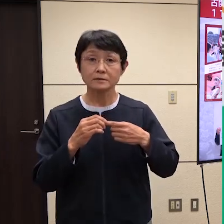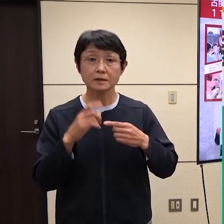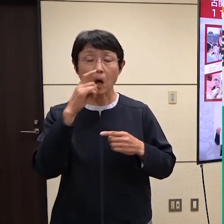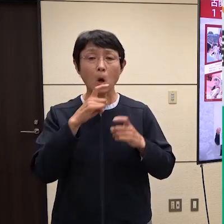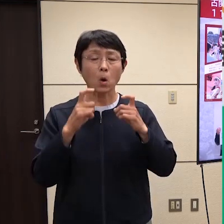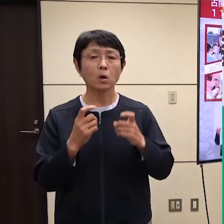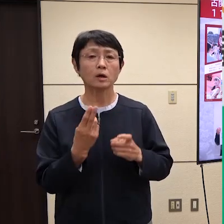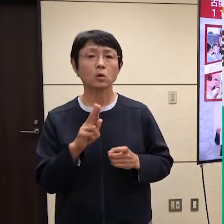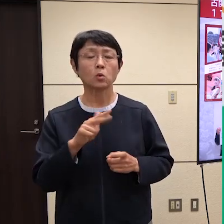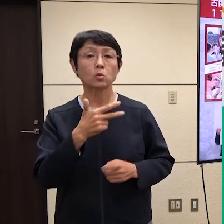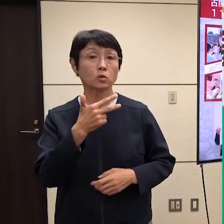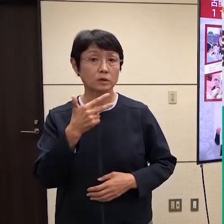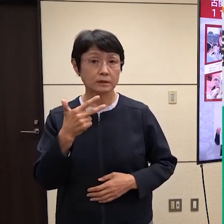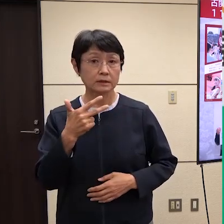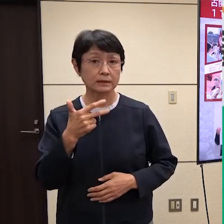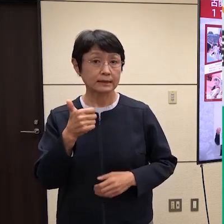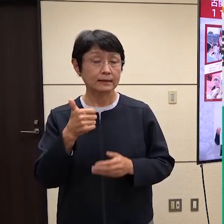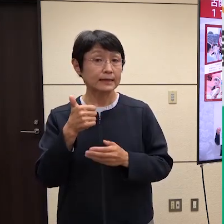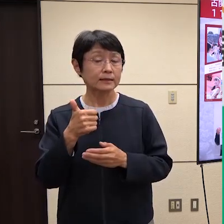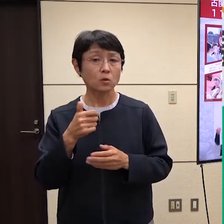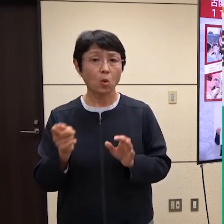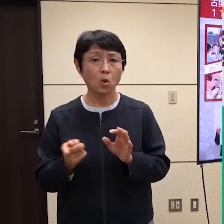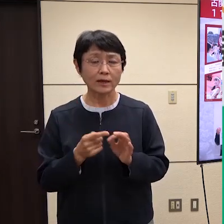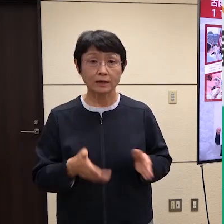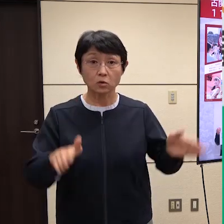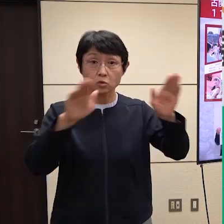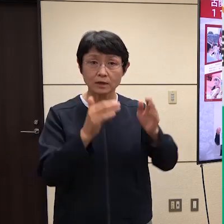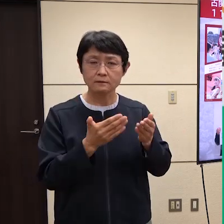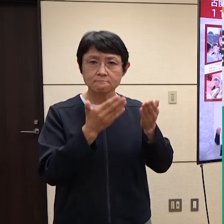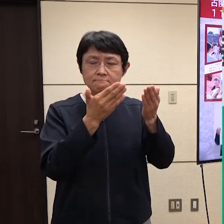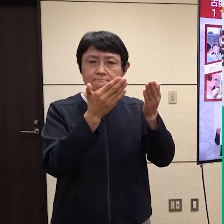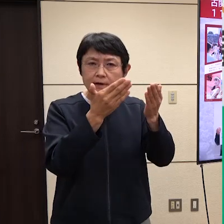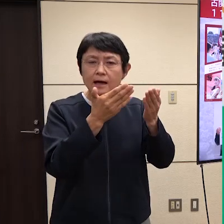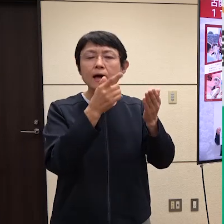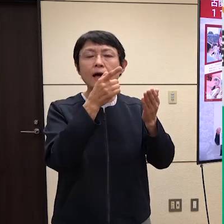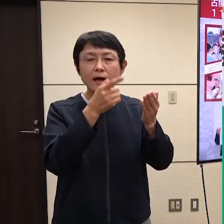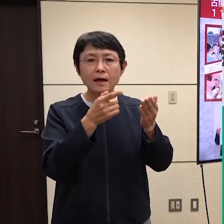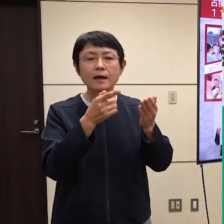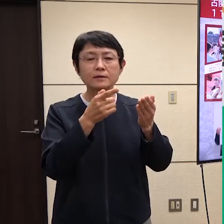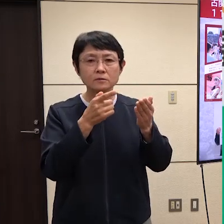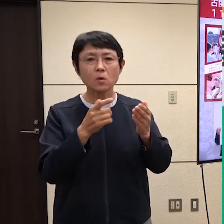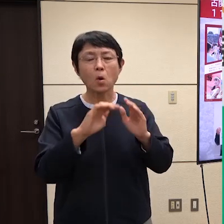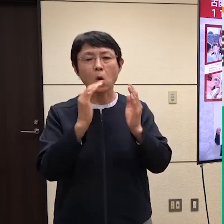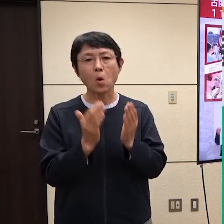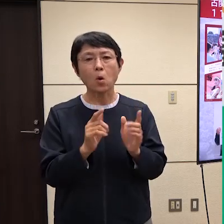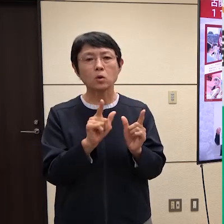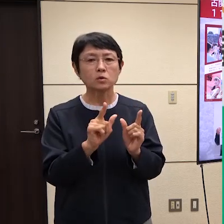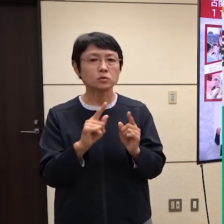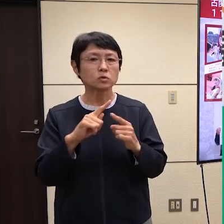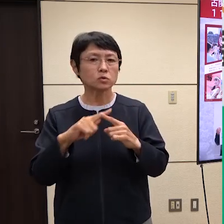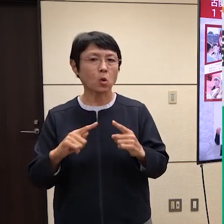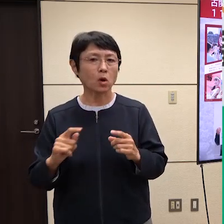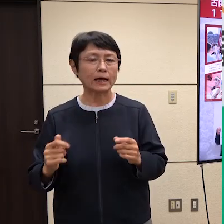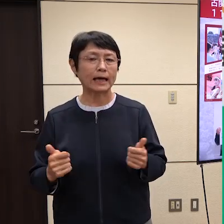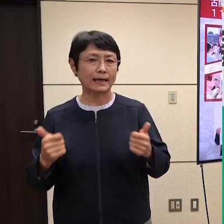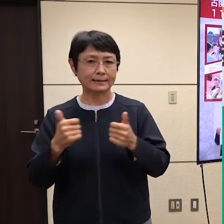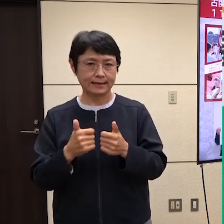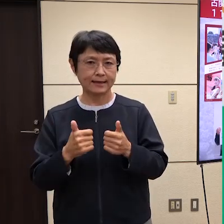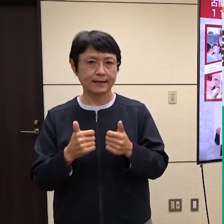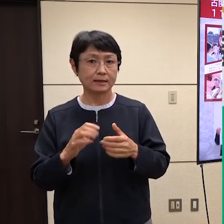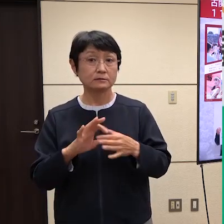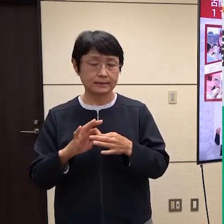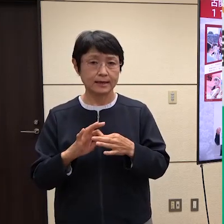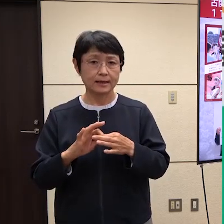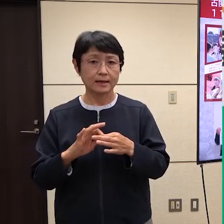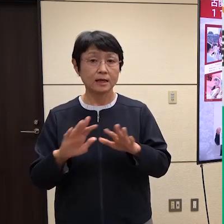古関裕司さんの野球殿堂入り記念のオール早慶戦からです。まあ、これまで実行委員会で詳